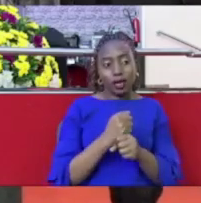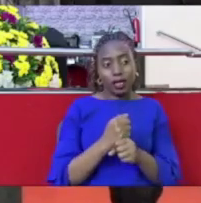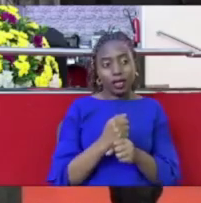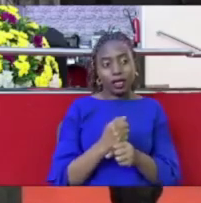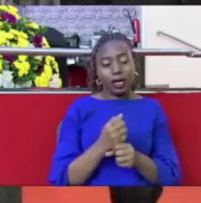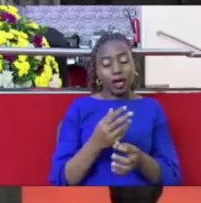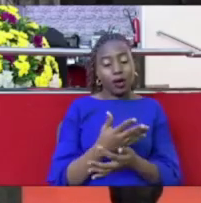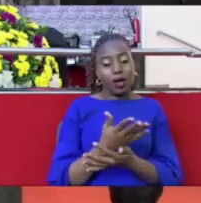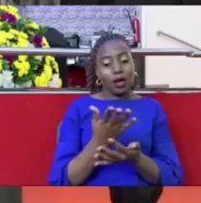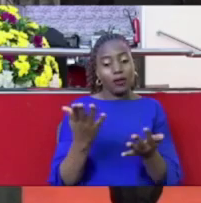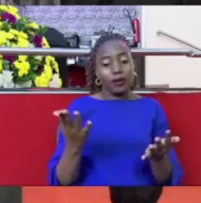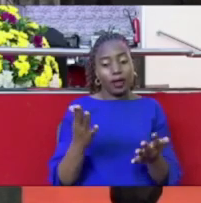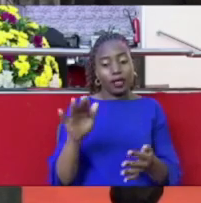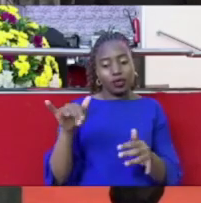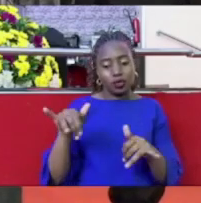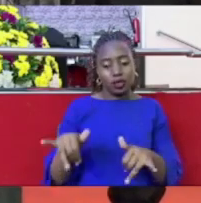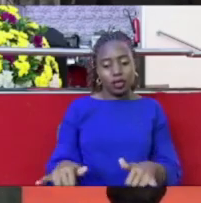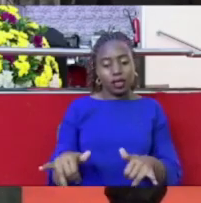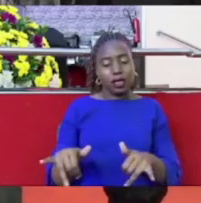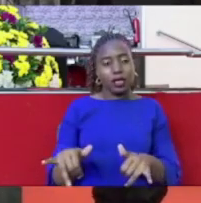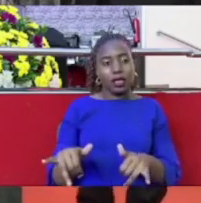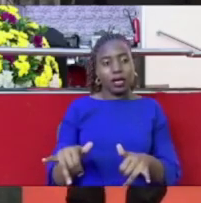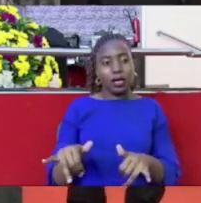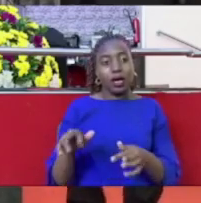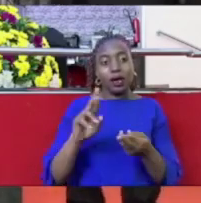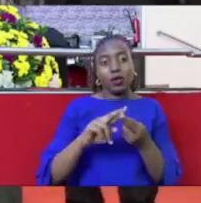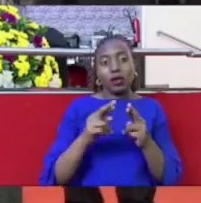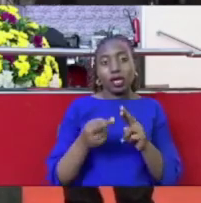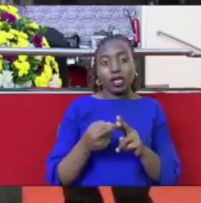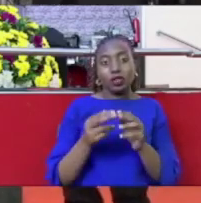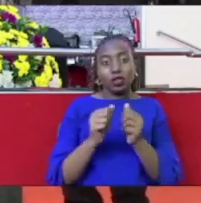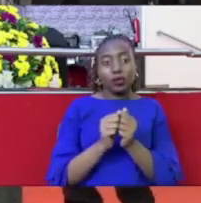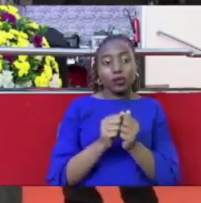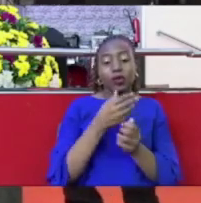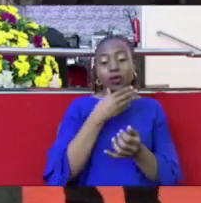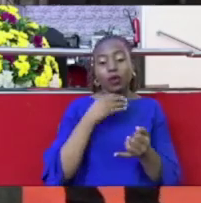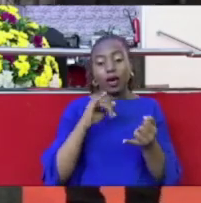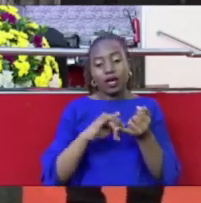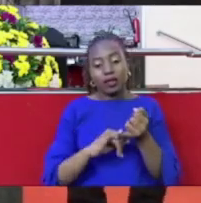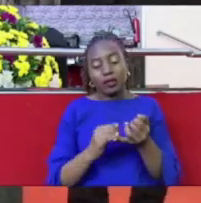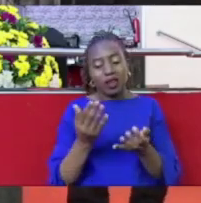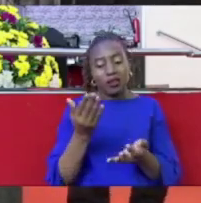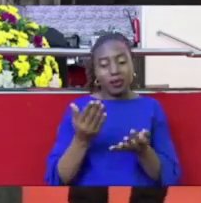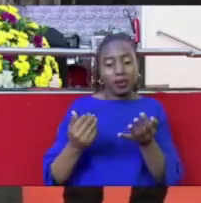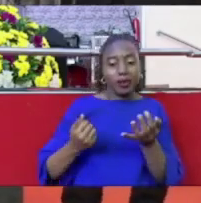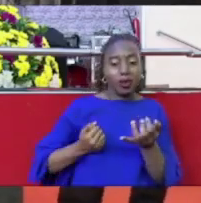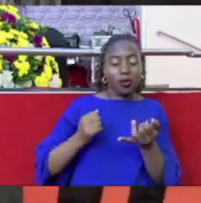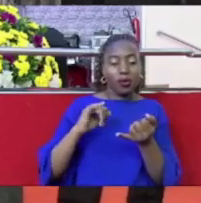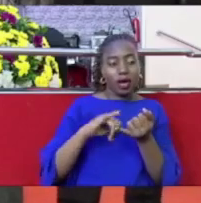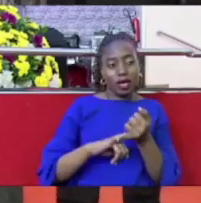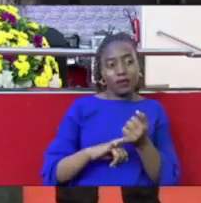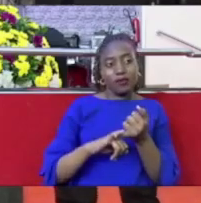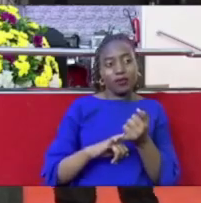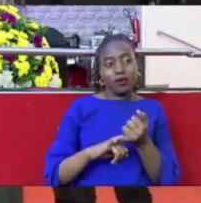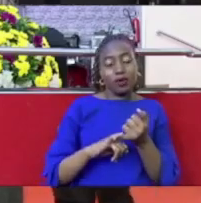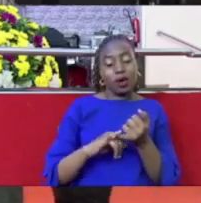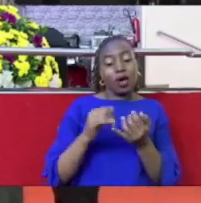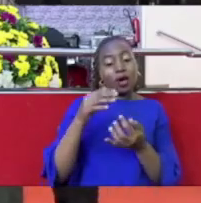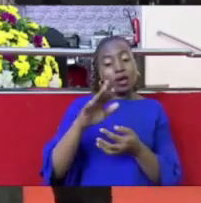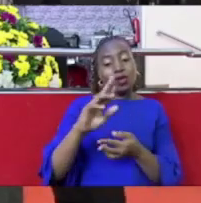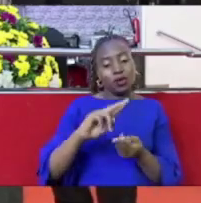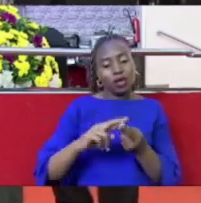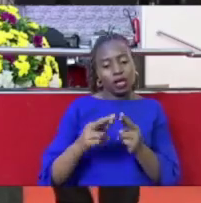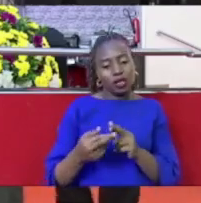are staying, mahali unapoishi, your relationship with your husband and your wife, uhusiano wako na mwanandoa mwenzako, your relationship with your